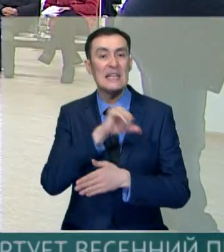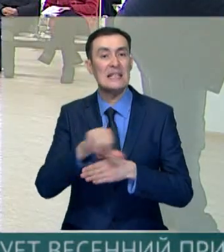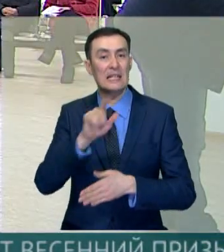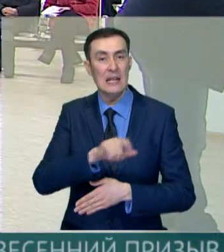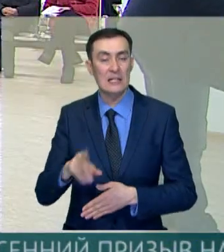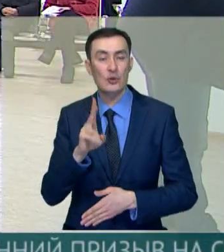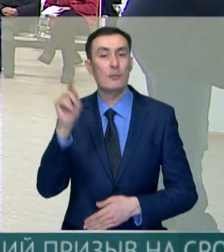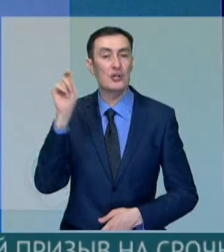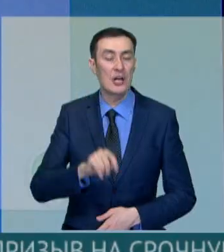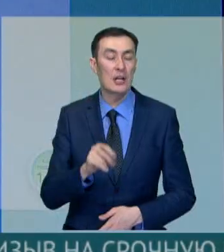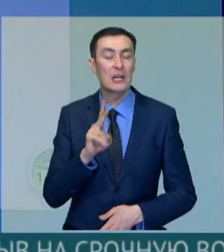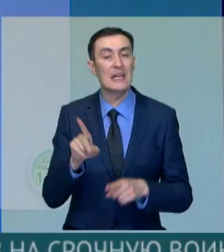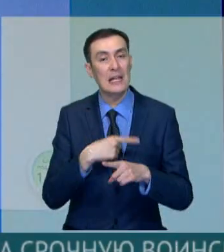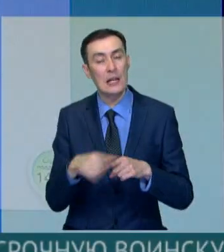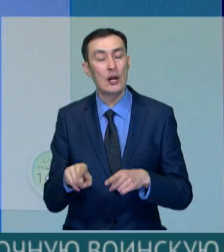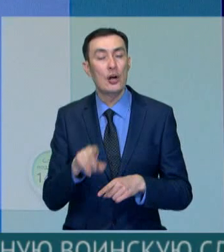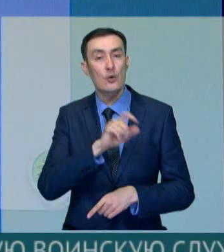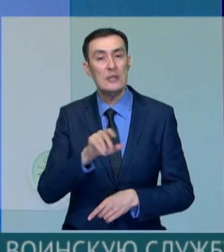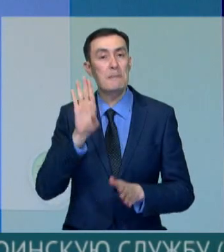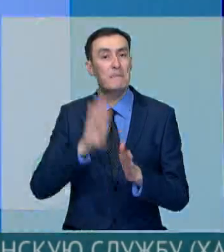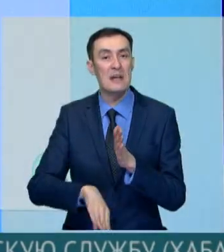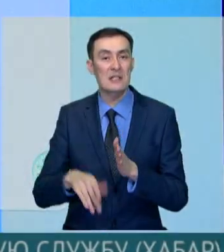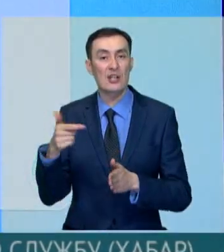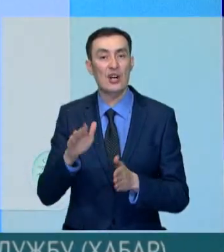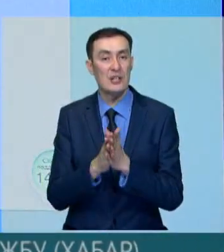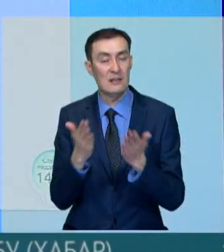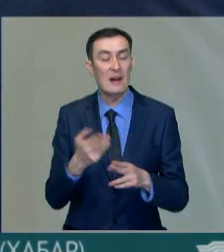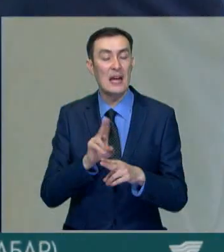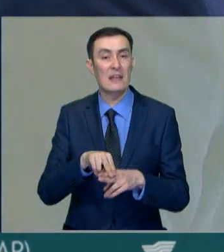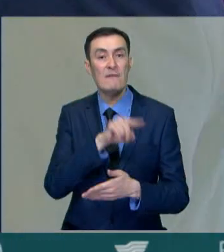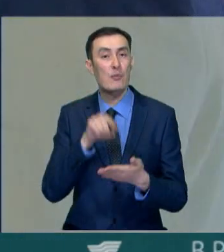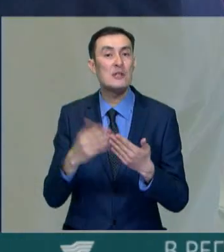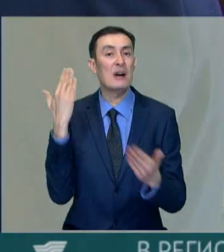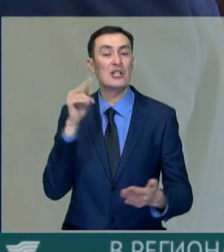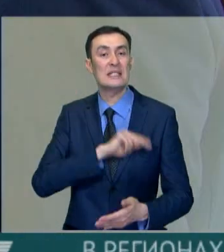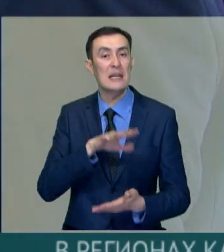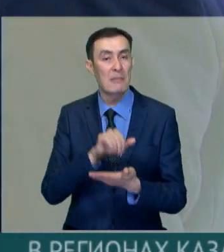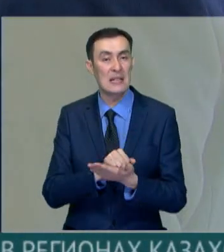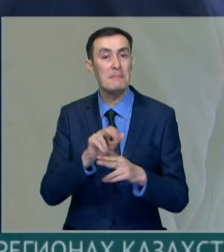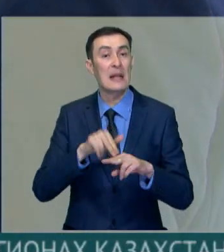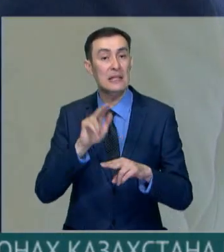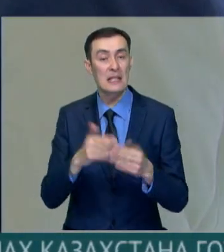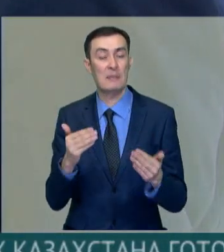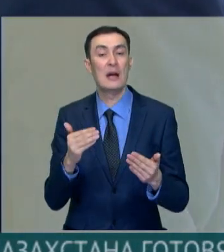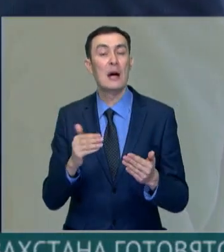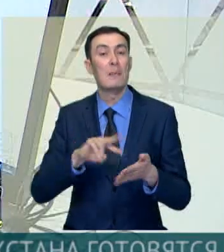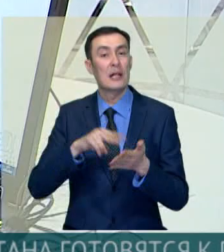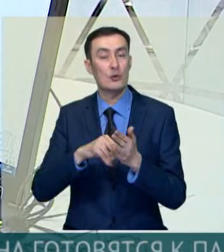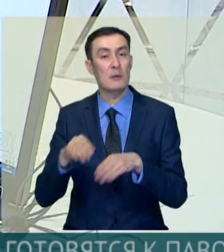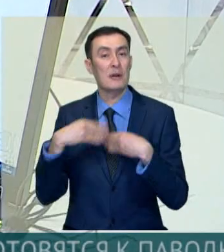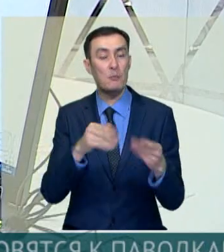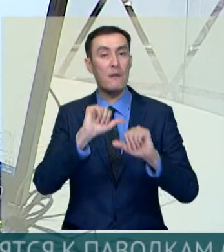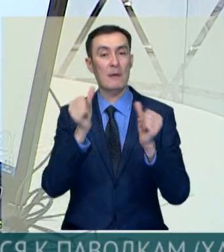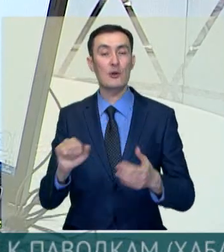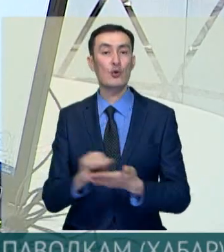страну и людей без гражданства. Раньше этим вопросом занимались подразделения МВД. В зоны также планируют передать услуги по